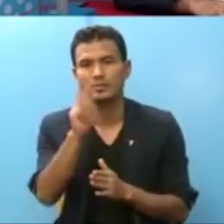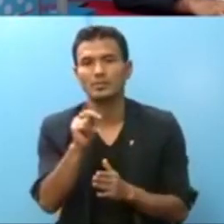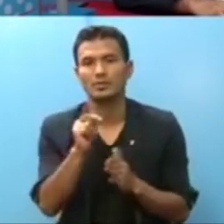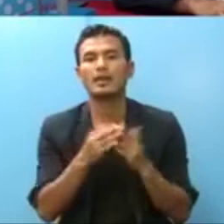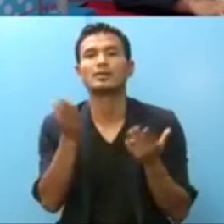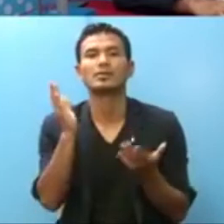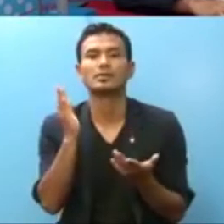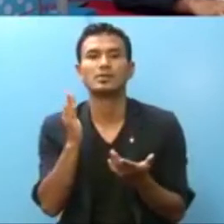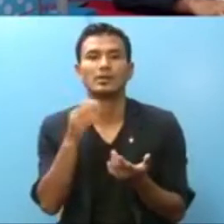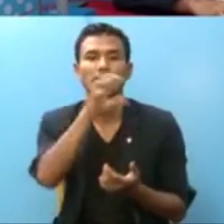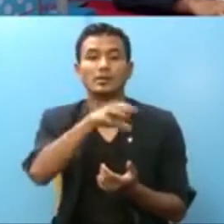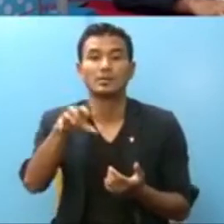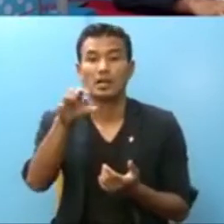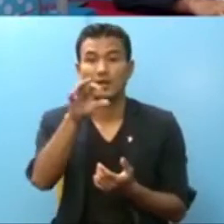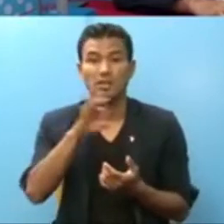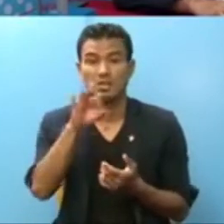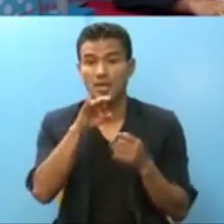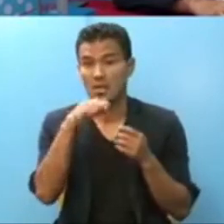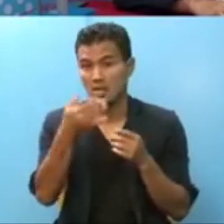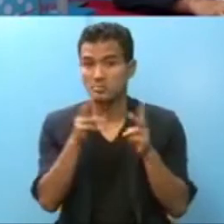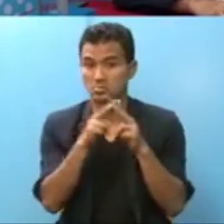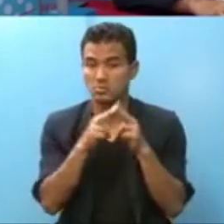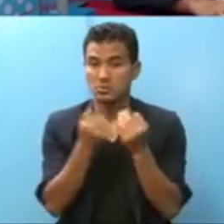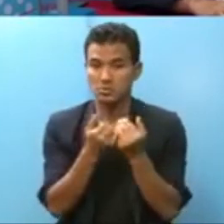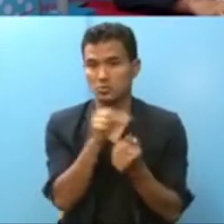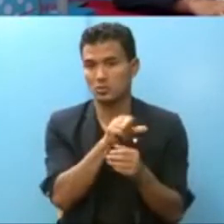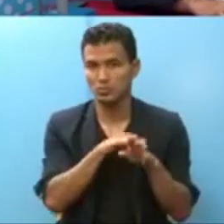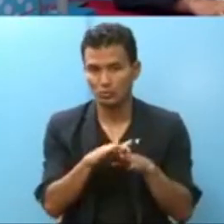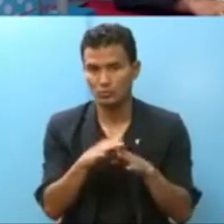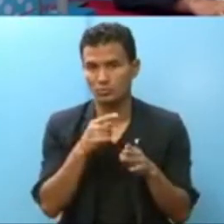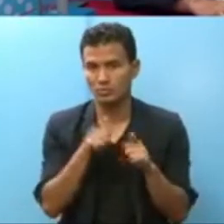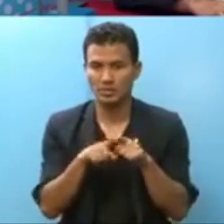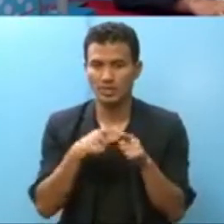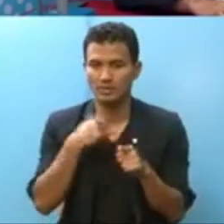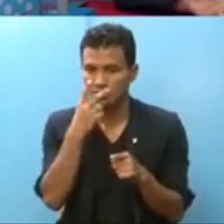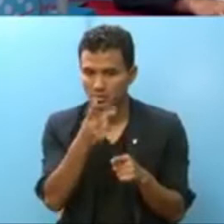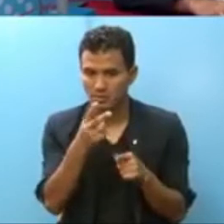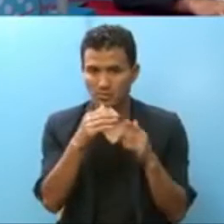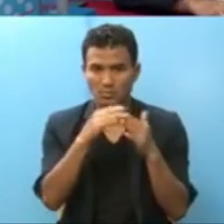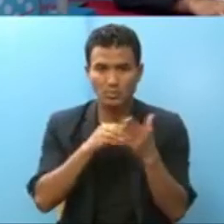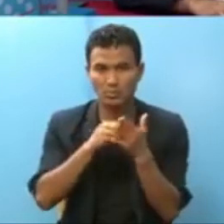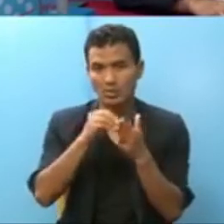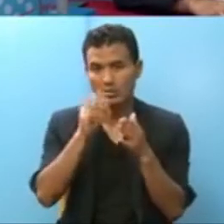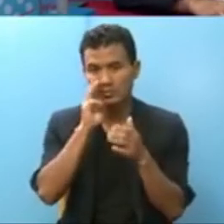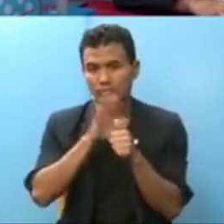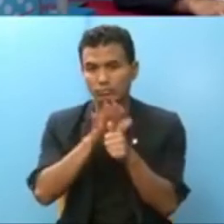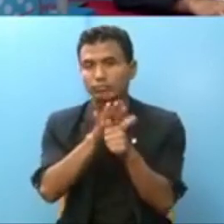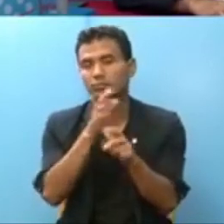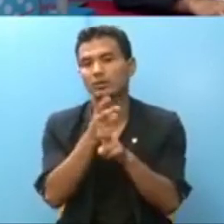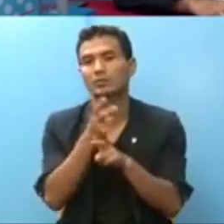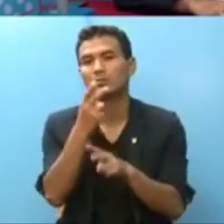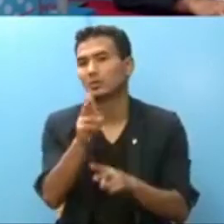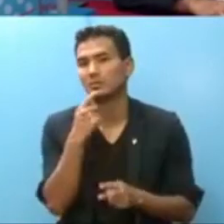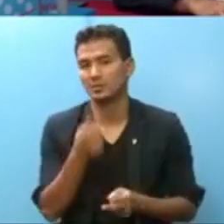अब लोकल अथारूचीला इन्वाल गर्दा खेरी पनी वहारला हमेरले चाहिए फेरी देखिना परिवार मा पुनर स्थापित गर्ना गहारू भो